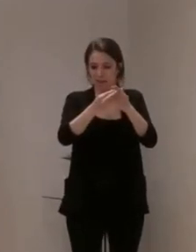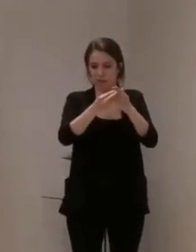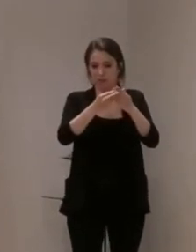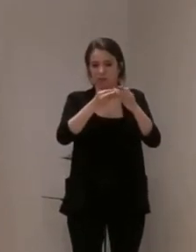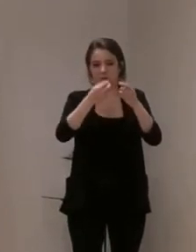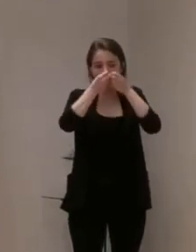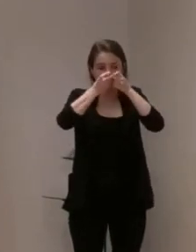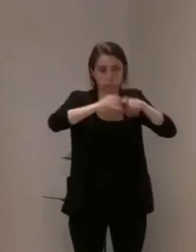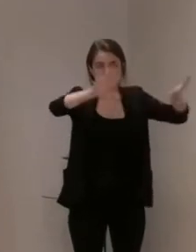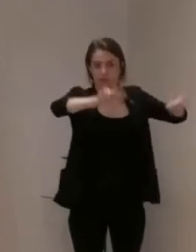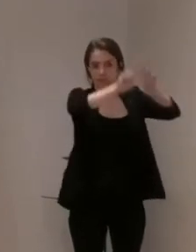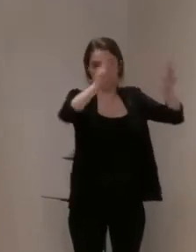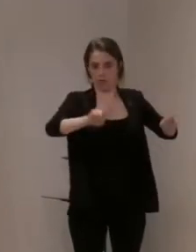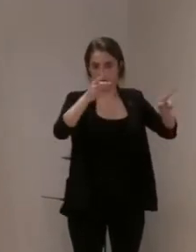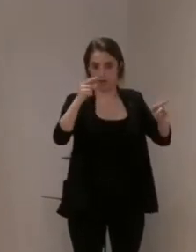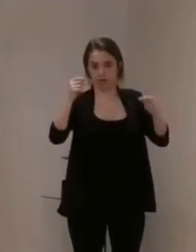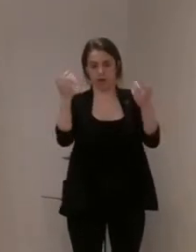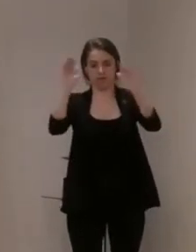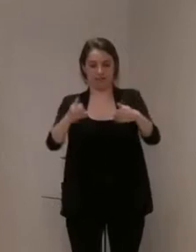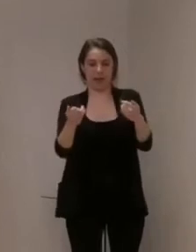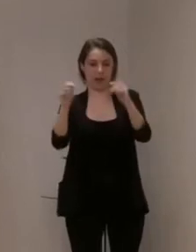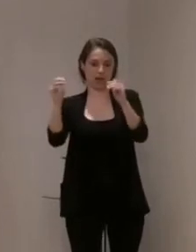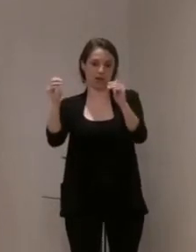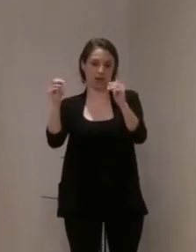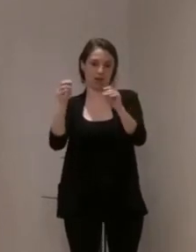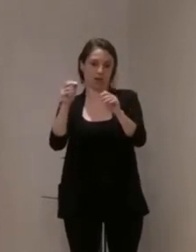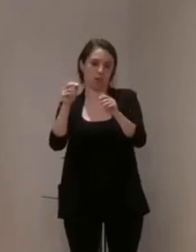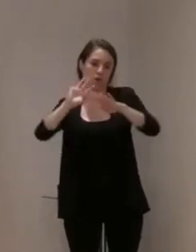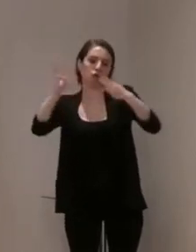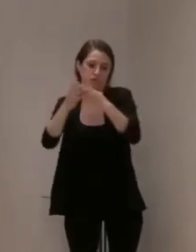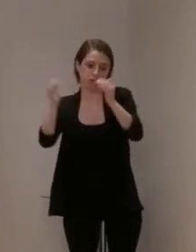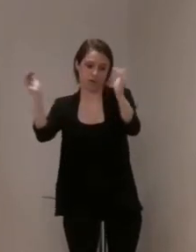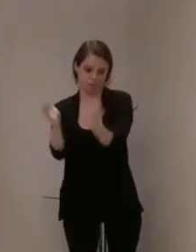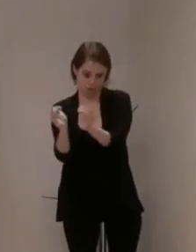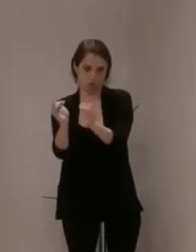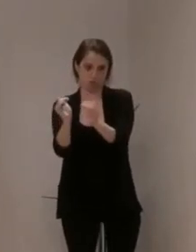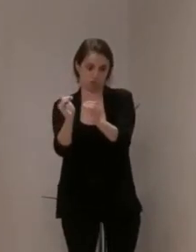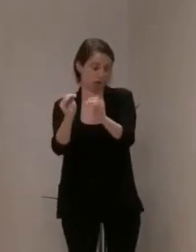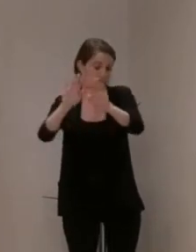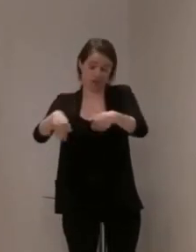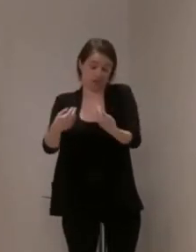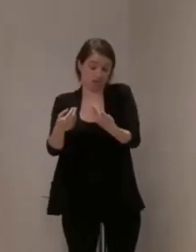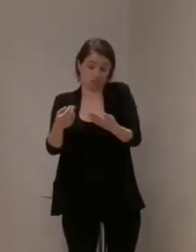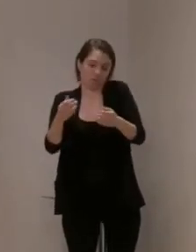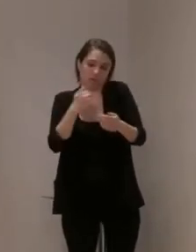mort van ser commutades, cosa que no va passar amb el Puig Antic, ni va passar amb el Xiqui, ni va passar